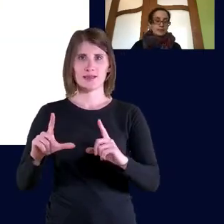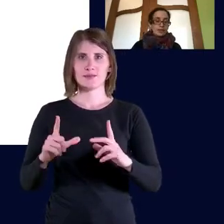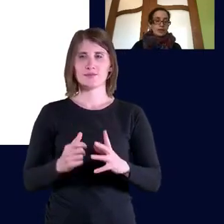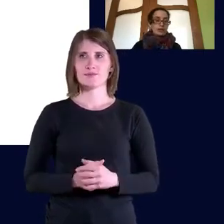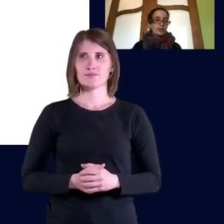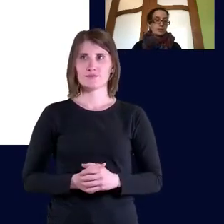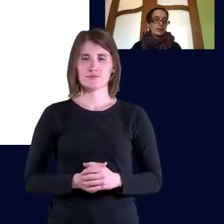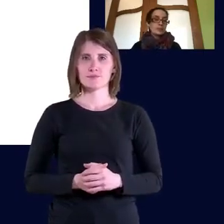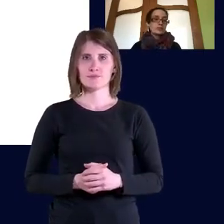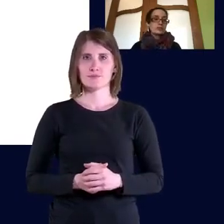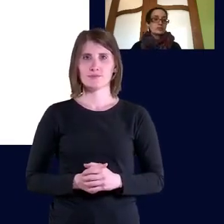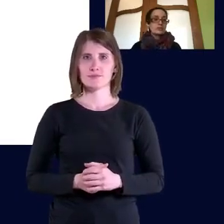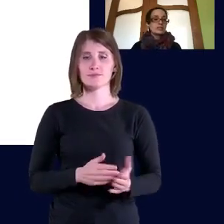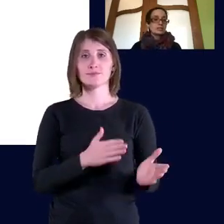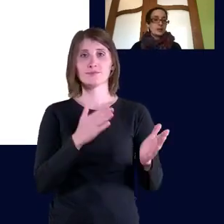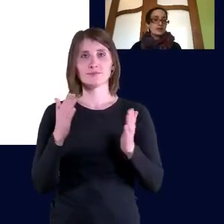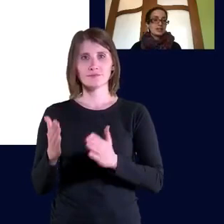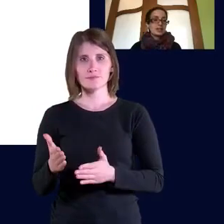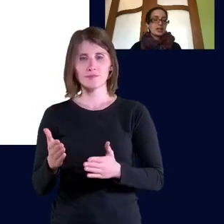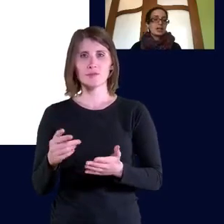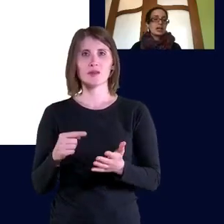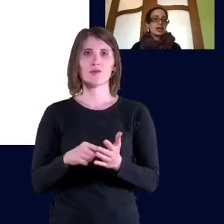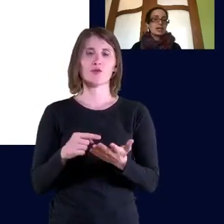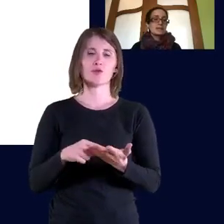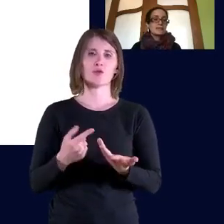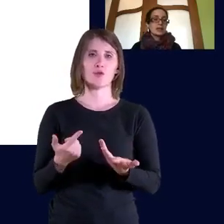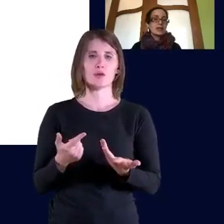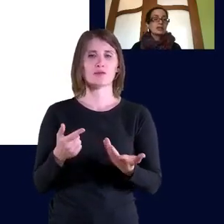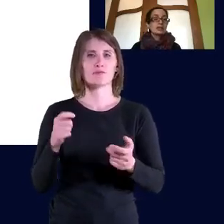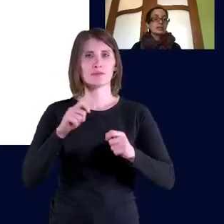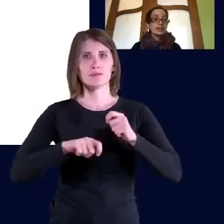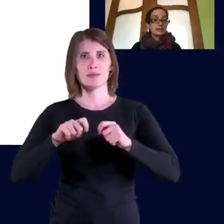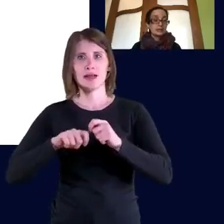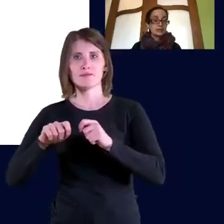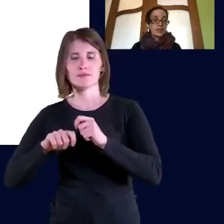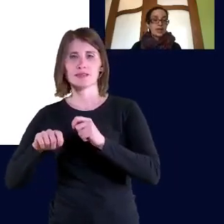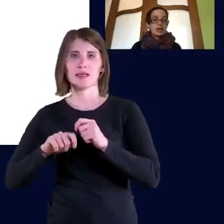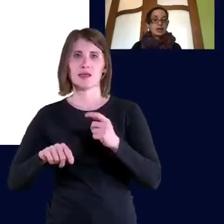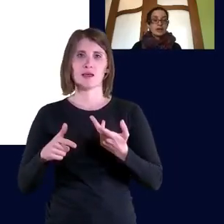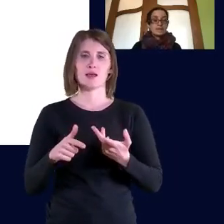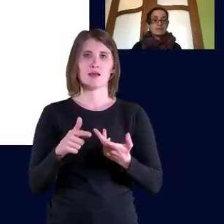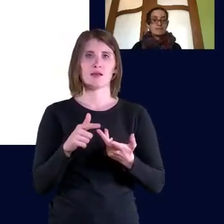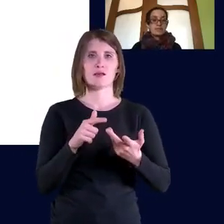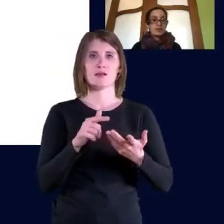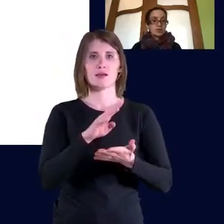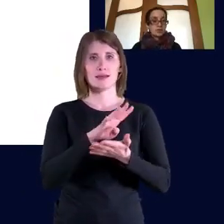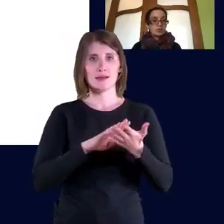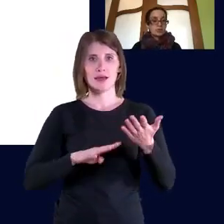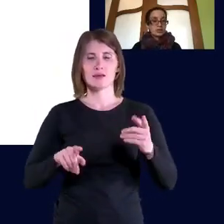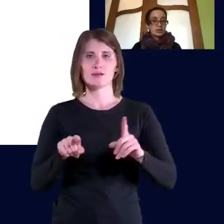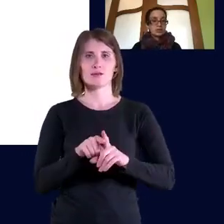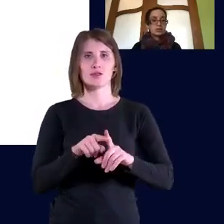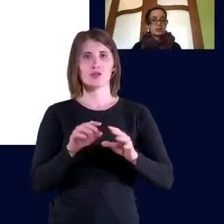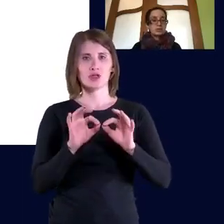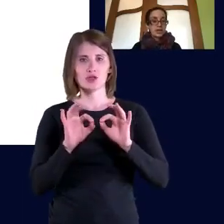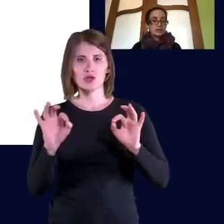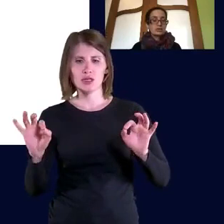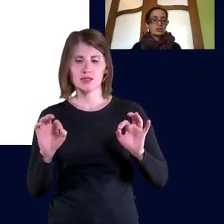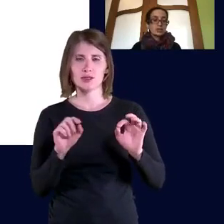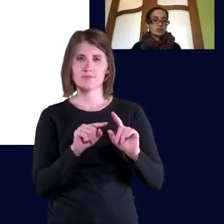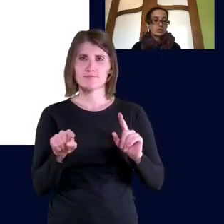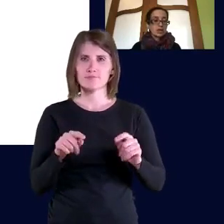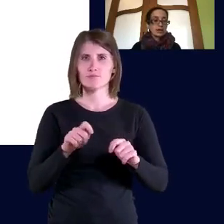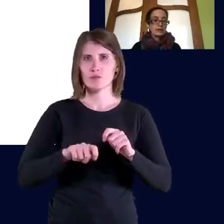w Kolejnym etapem To jest osobiste sprawdzenie linii tekstu zawsze dobrze jest